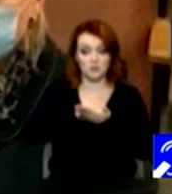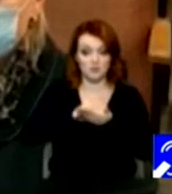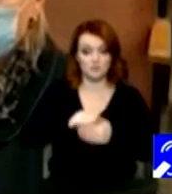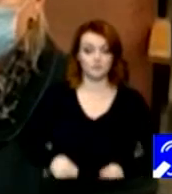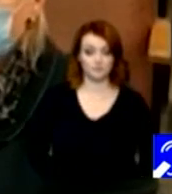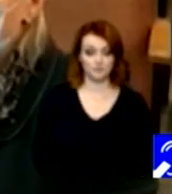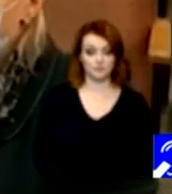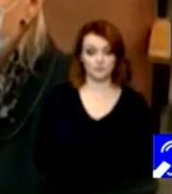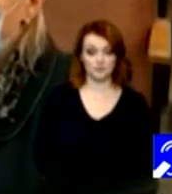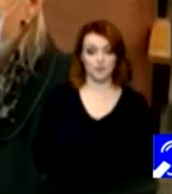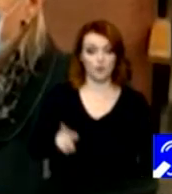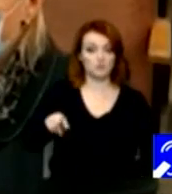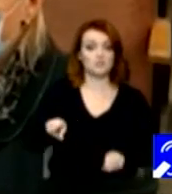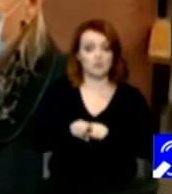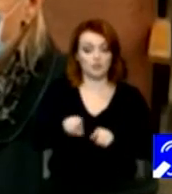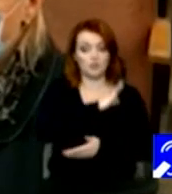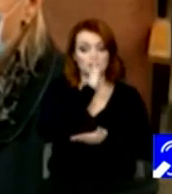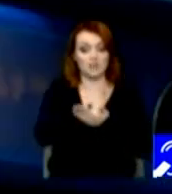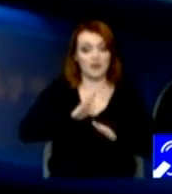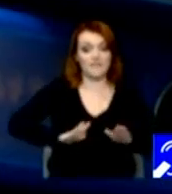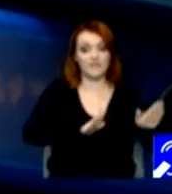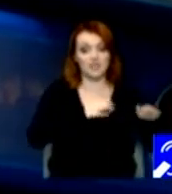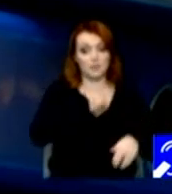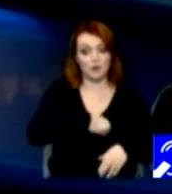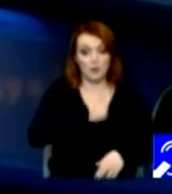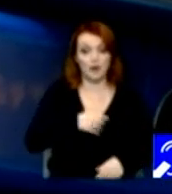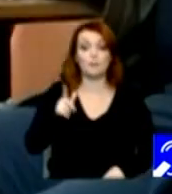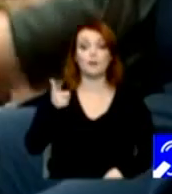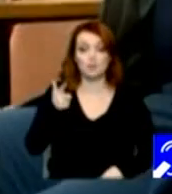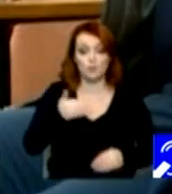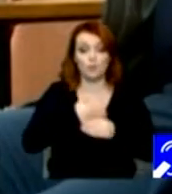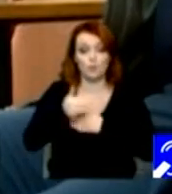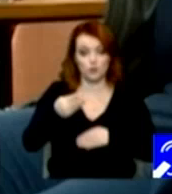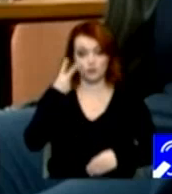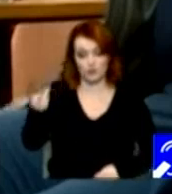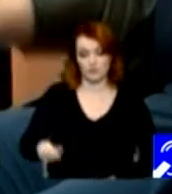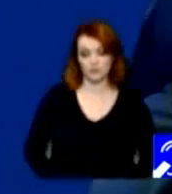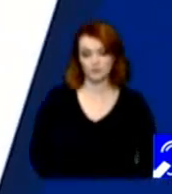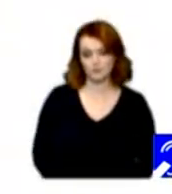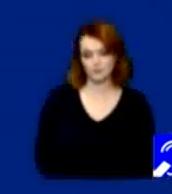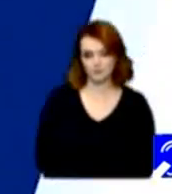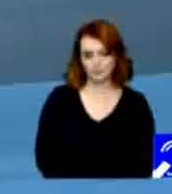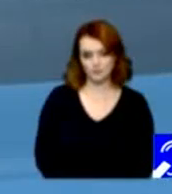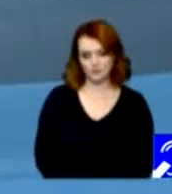Chișinău el va deveni urcam viceprimar tot ce vă spunem peste câteva momente în telejurnal